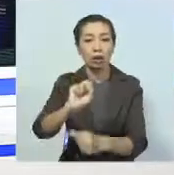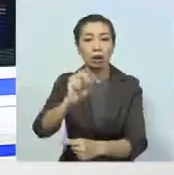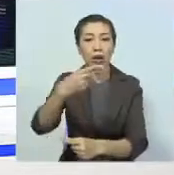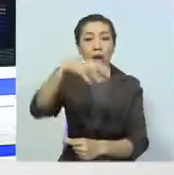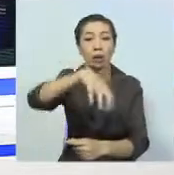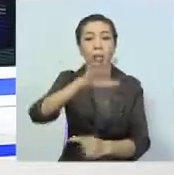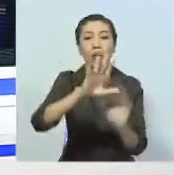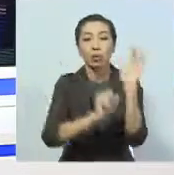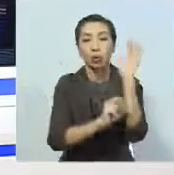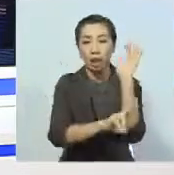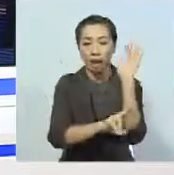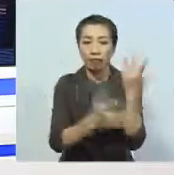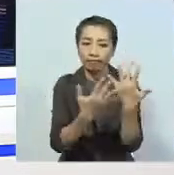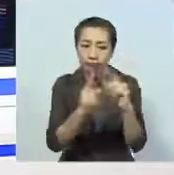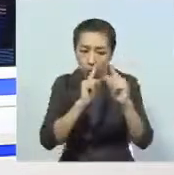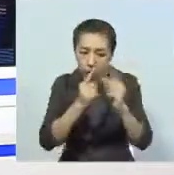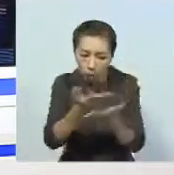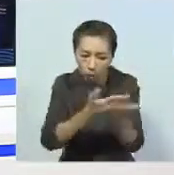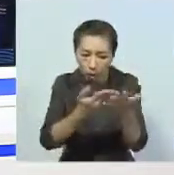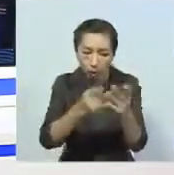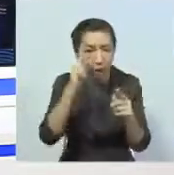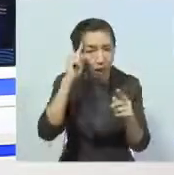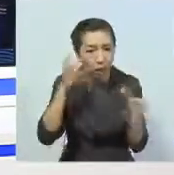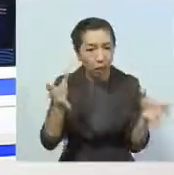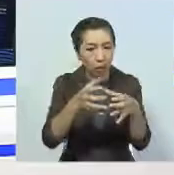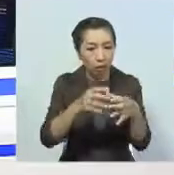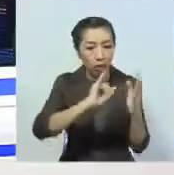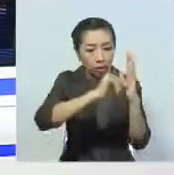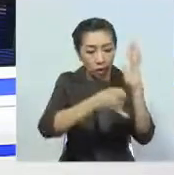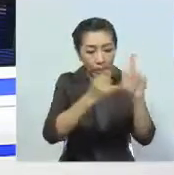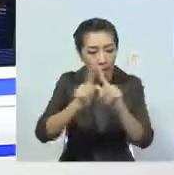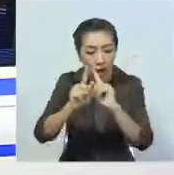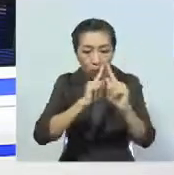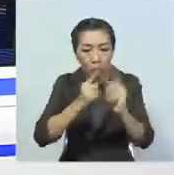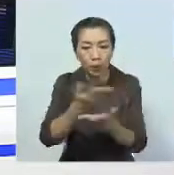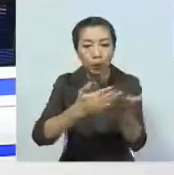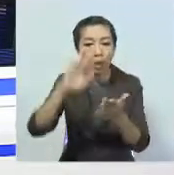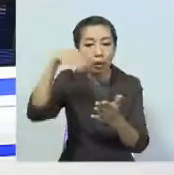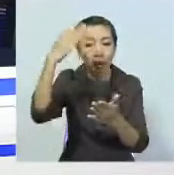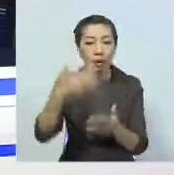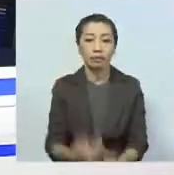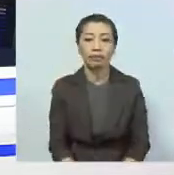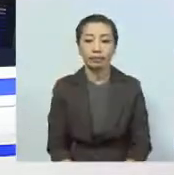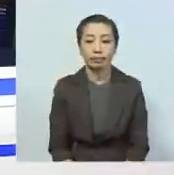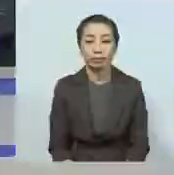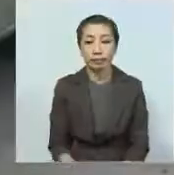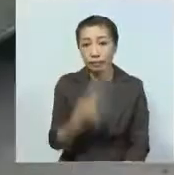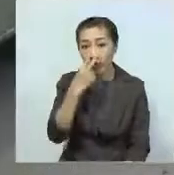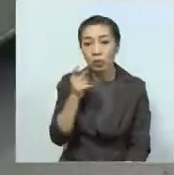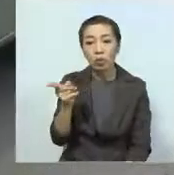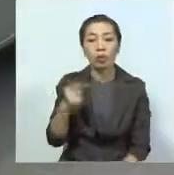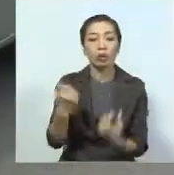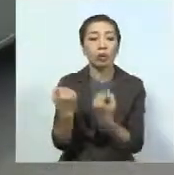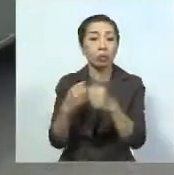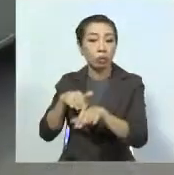กรณ์สุราษฎร์ธานีเพื่อที่จะหารือระหว่างแกนนำของแต่ละจังหวัดก่อนไปดูการเคลื่อนไหวเชิงสัญลักษณ์ที่ว่